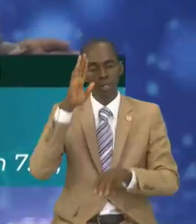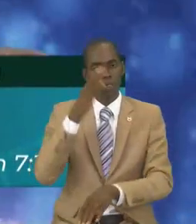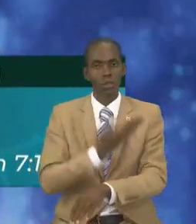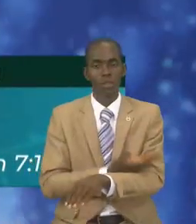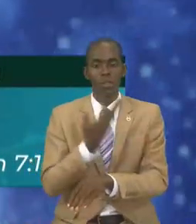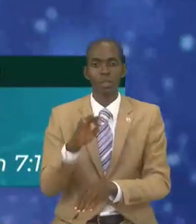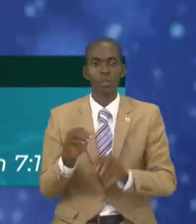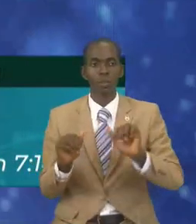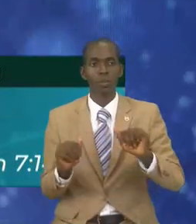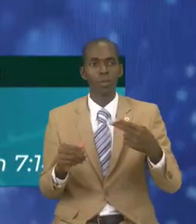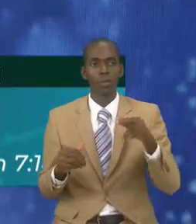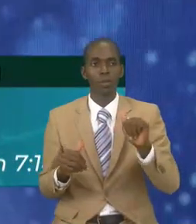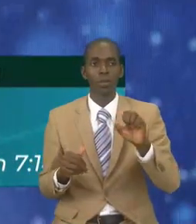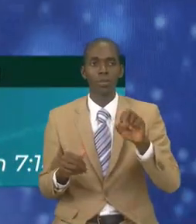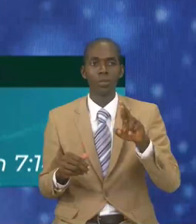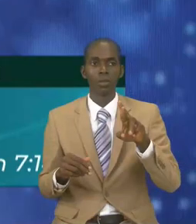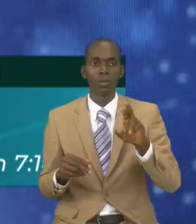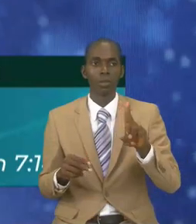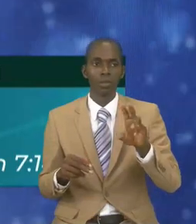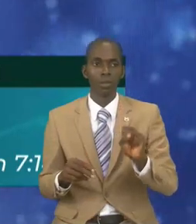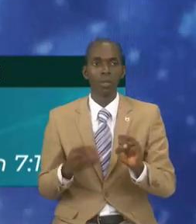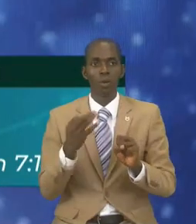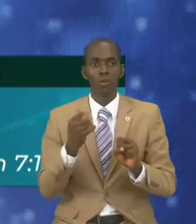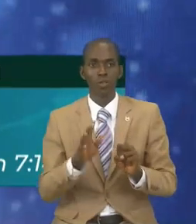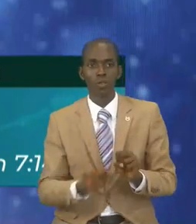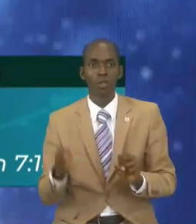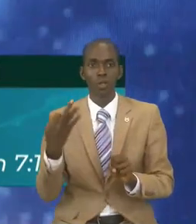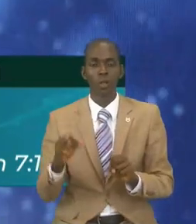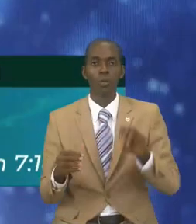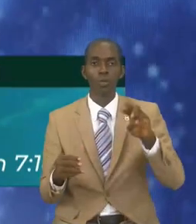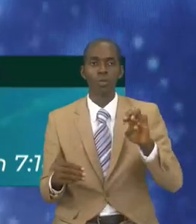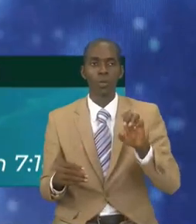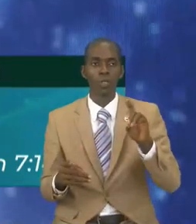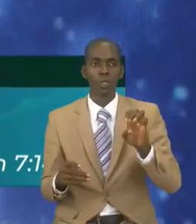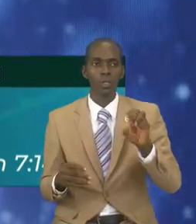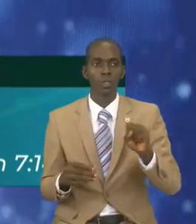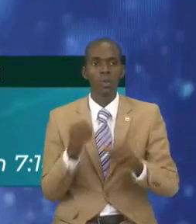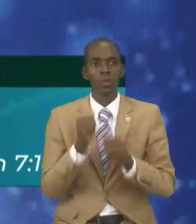des Mèdes, lequel était devenu roi du royaume des